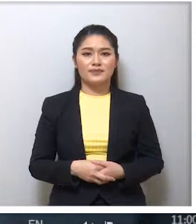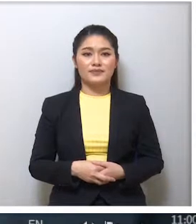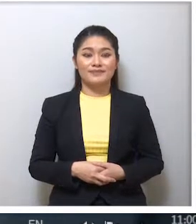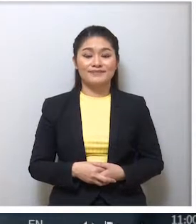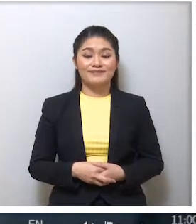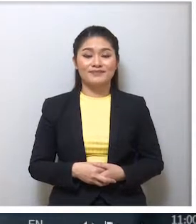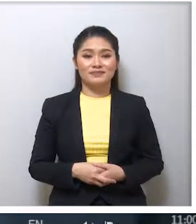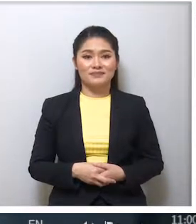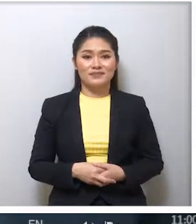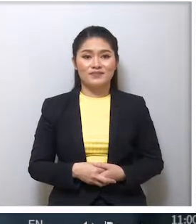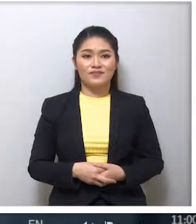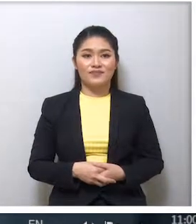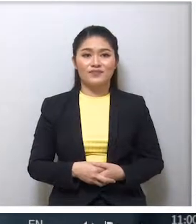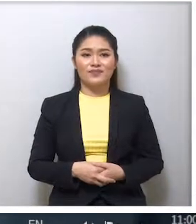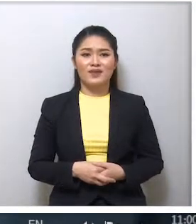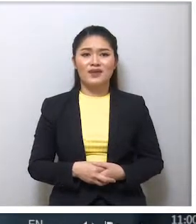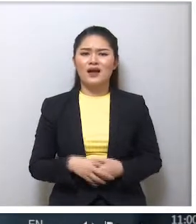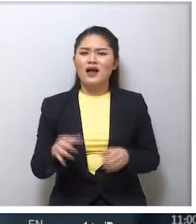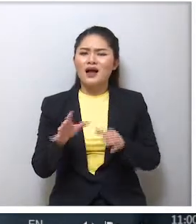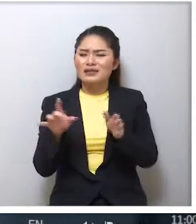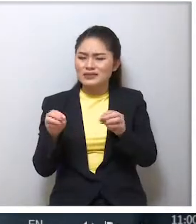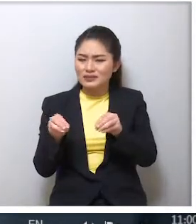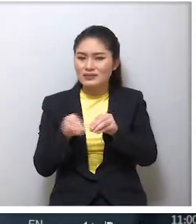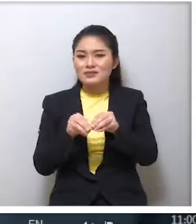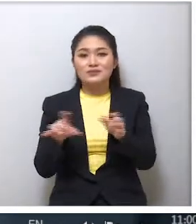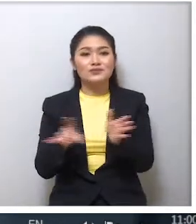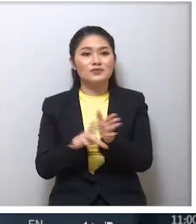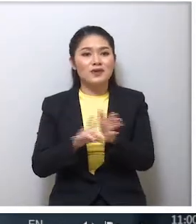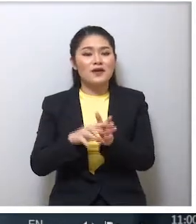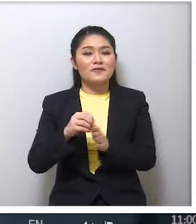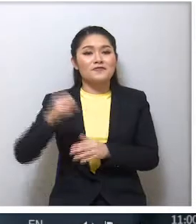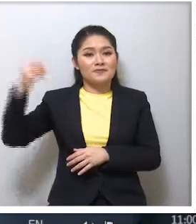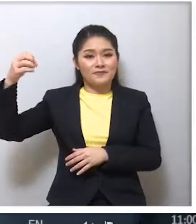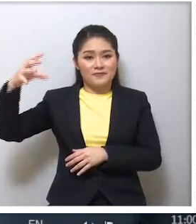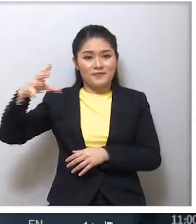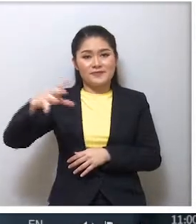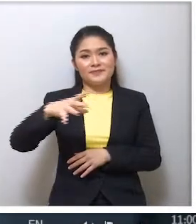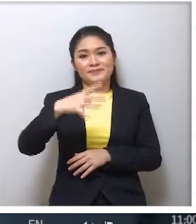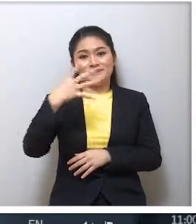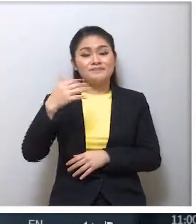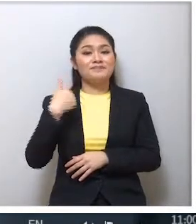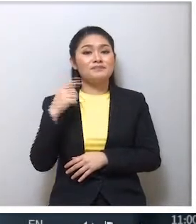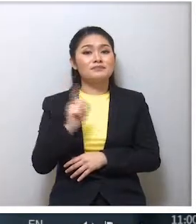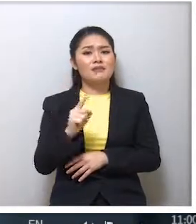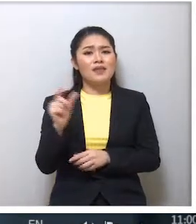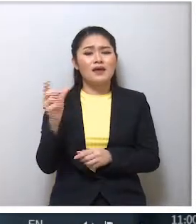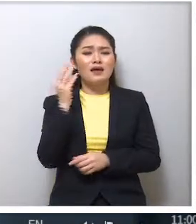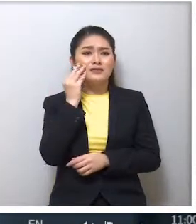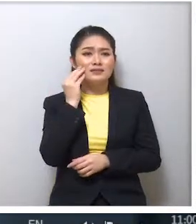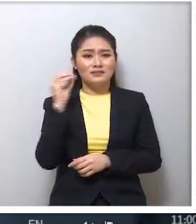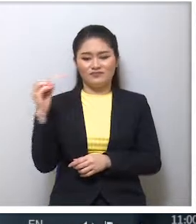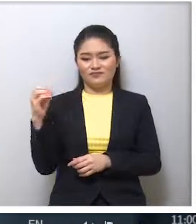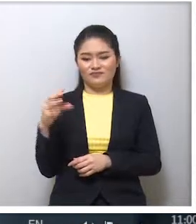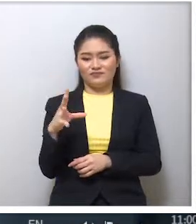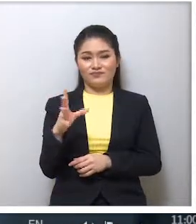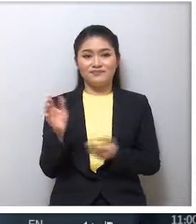ก็เห็นว่าช่วงพอจะมาถึงช่วงสุดท้ายนี่ไฟอาจจะ follow ออกแล้วก็ไอ้ดวงไฟดวงเล็กอาจจะขึ้